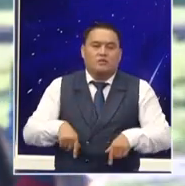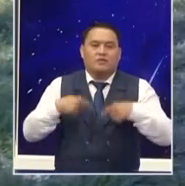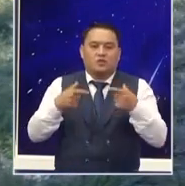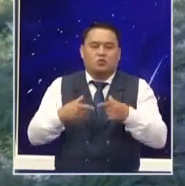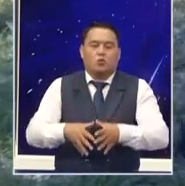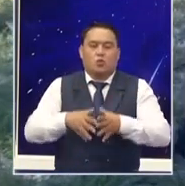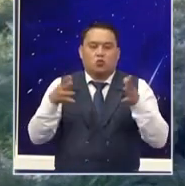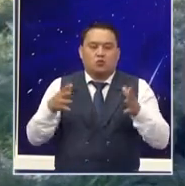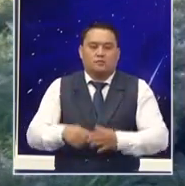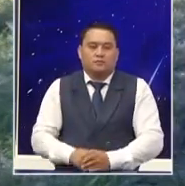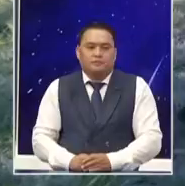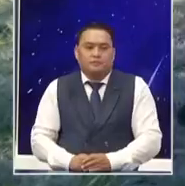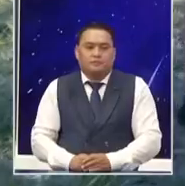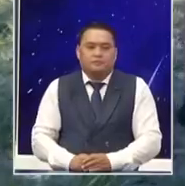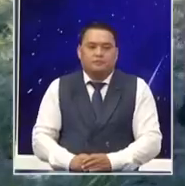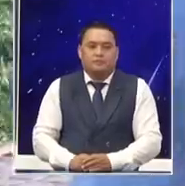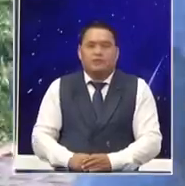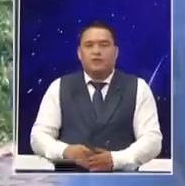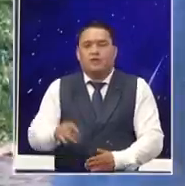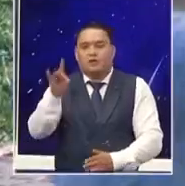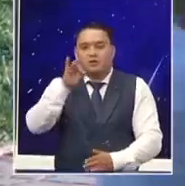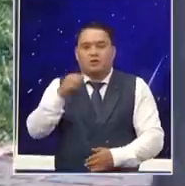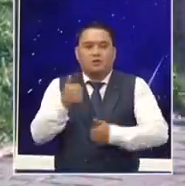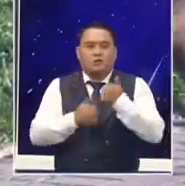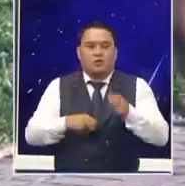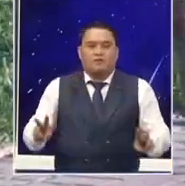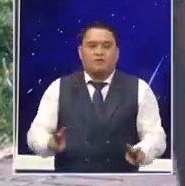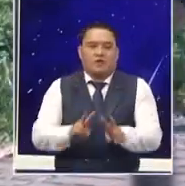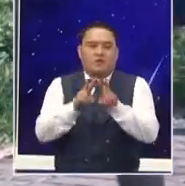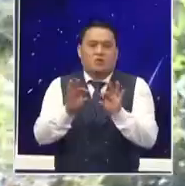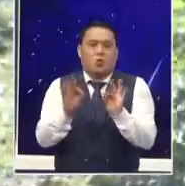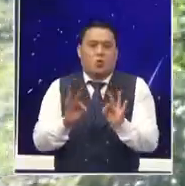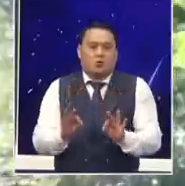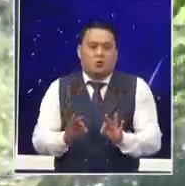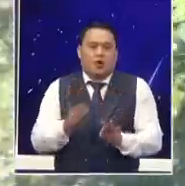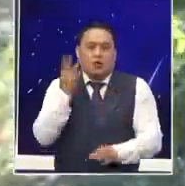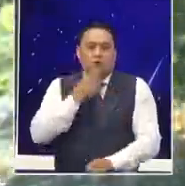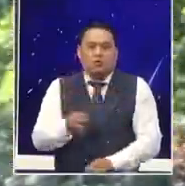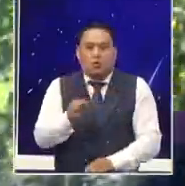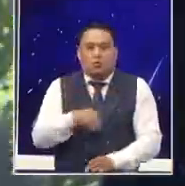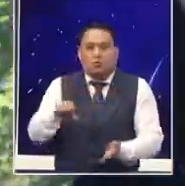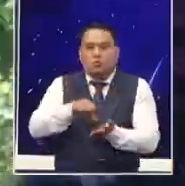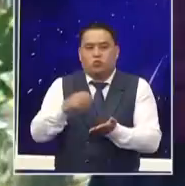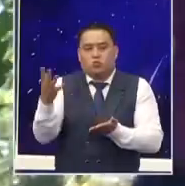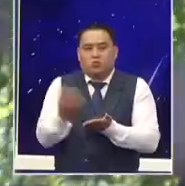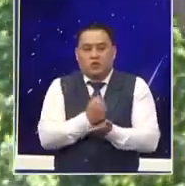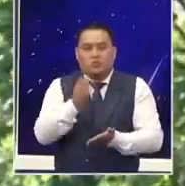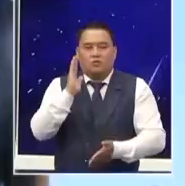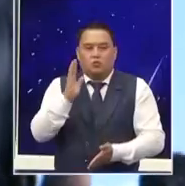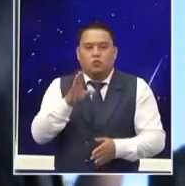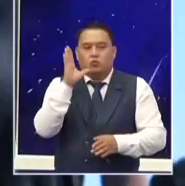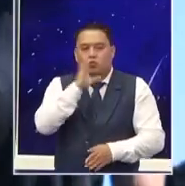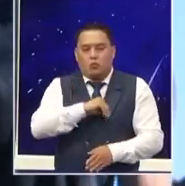результат. Чемпионат Республики Казахстан по рукопашному бою пройдет в Нур-Султане осенью. Если семиреченцы успешно выступят на первенстве страны, то